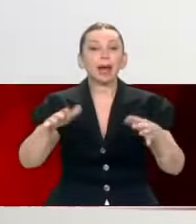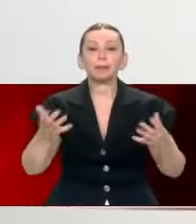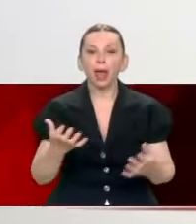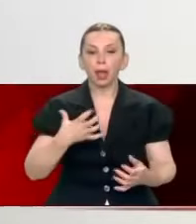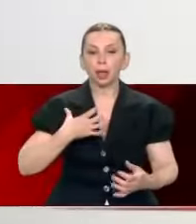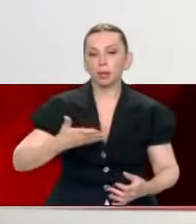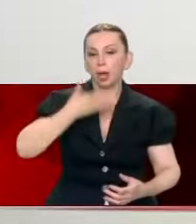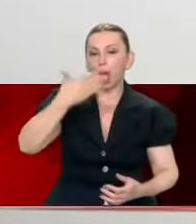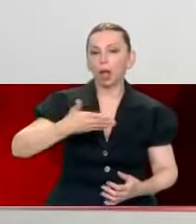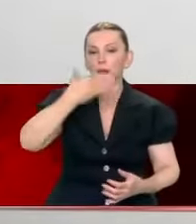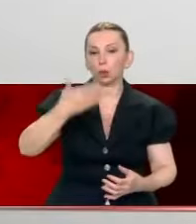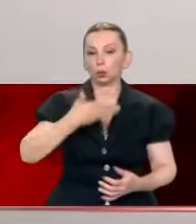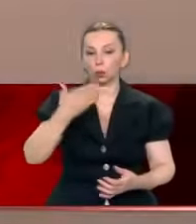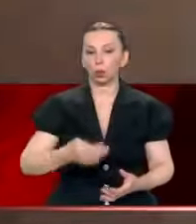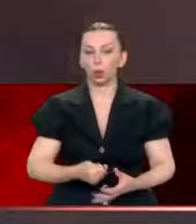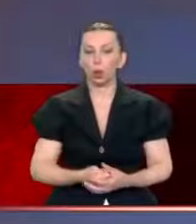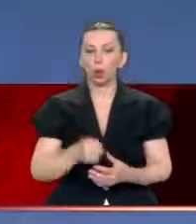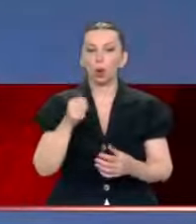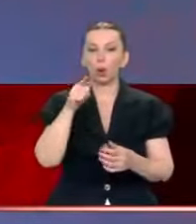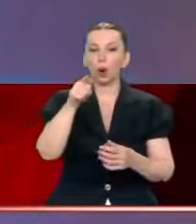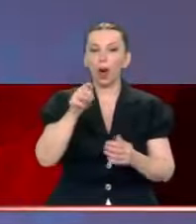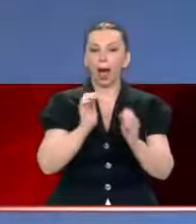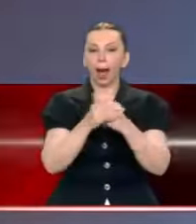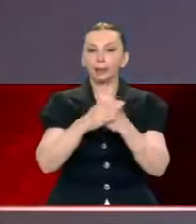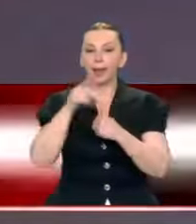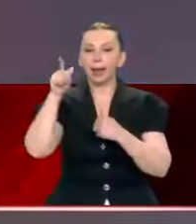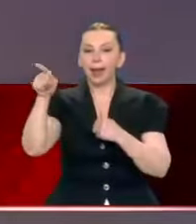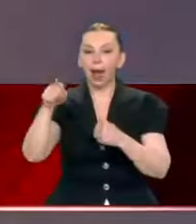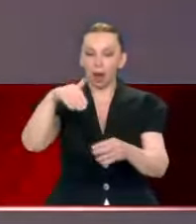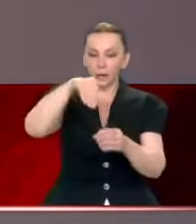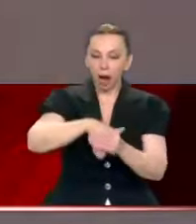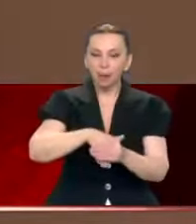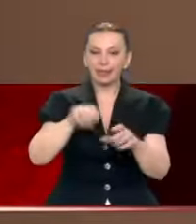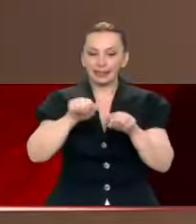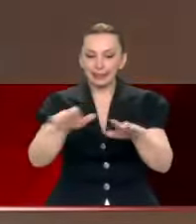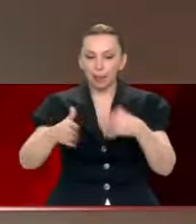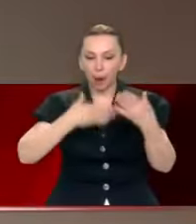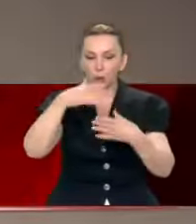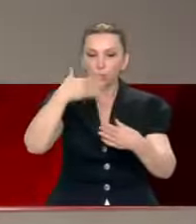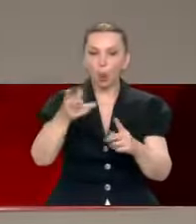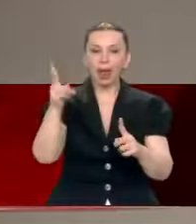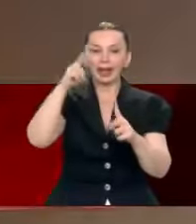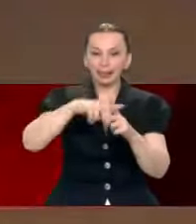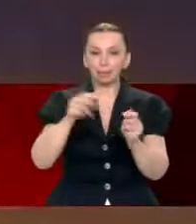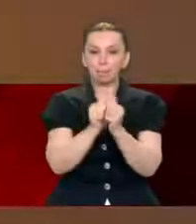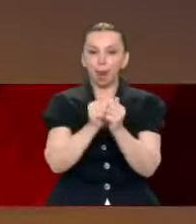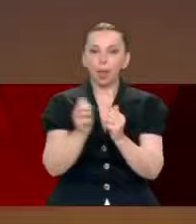bu sektörde şunu çok iyi biliyorum ki... Hatta Antalya'daki kampta sistemi tanıttıktan sonra katılımcılarla işte böyle